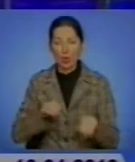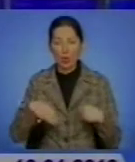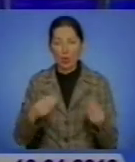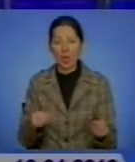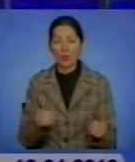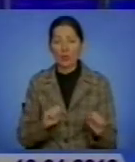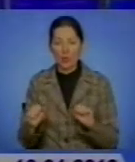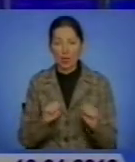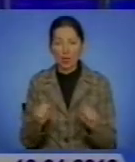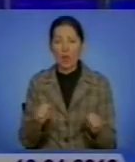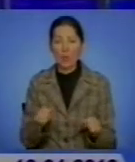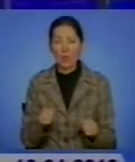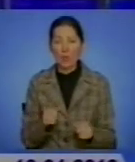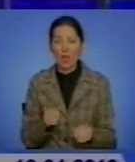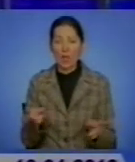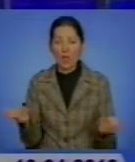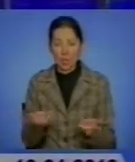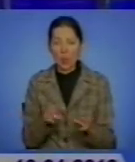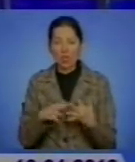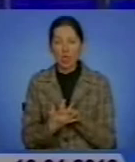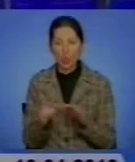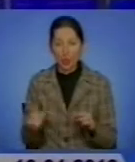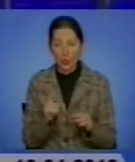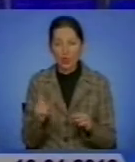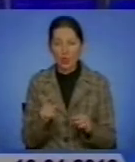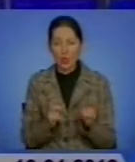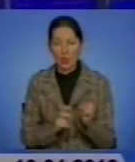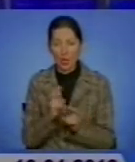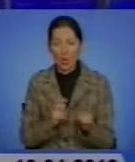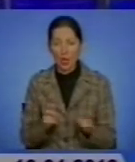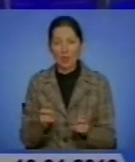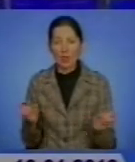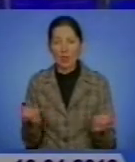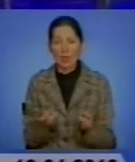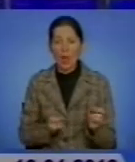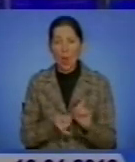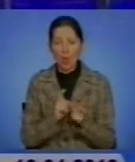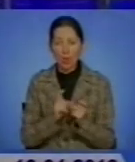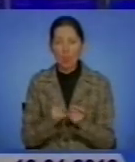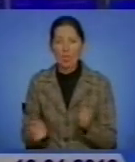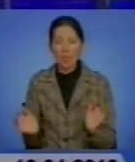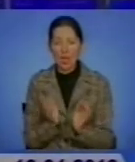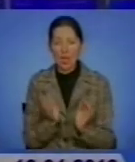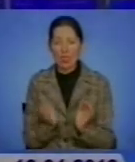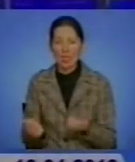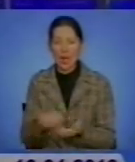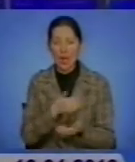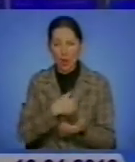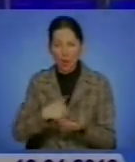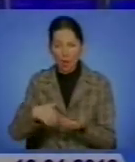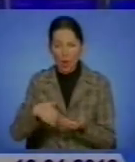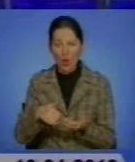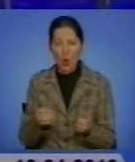негоди долати доведеться і сільгоспвиробникам. Зокрема, боротися за збереження врожаю та подбати про оновлення техніки.